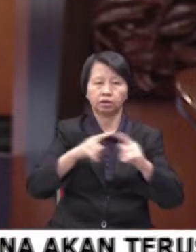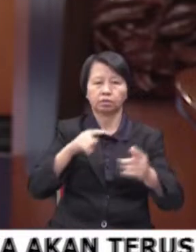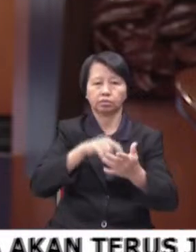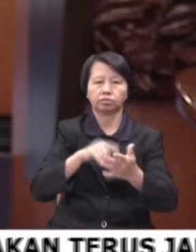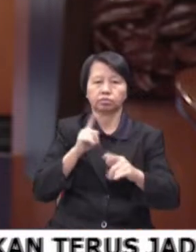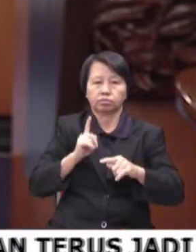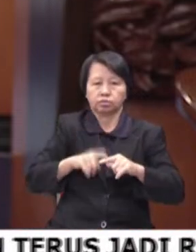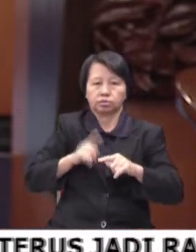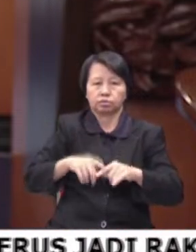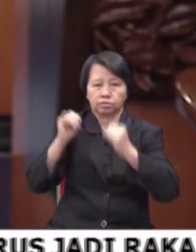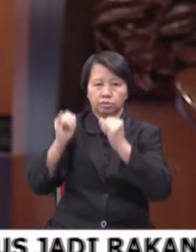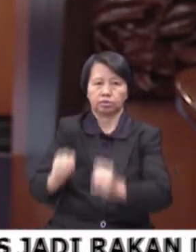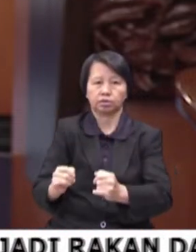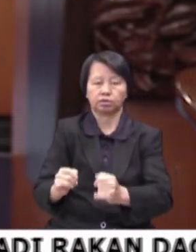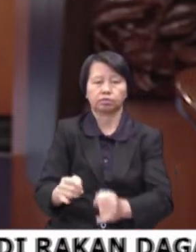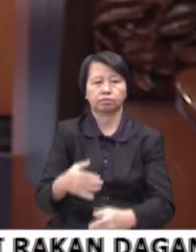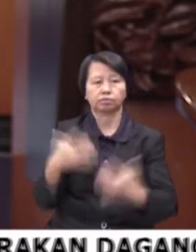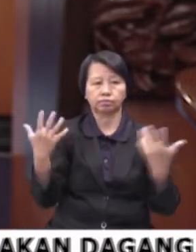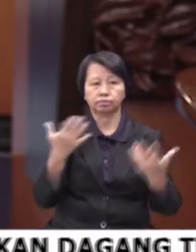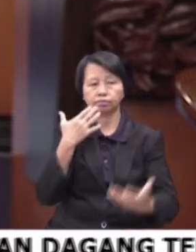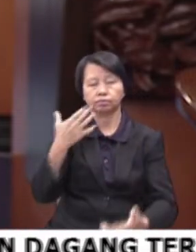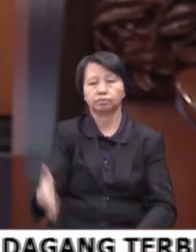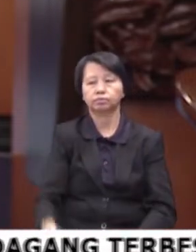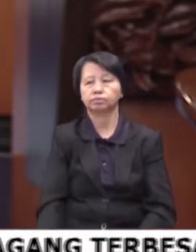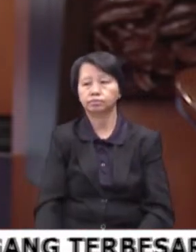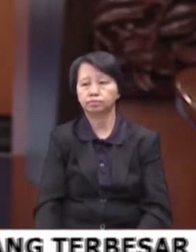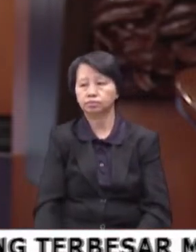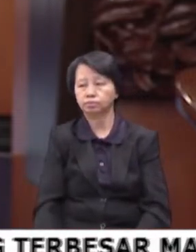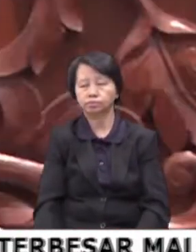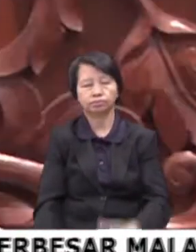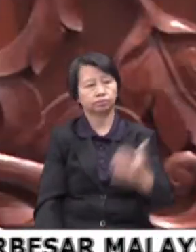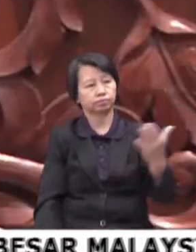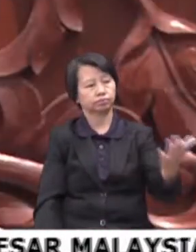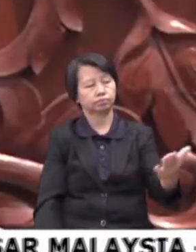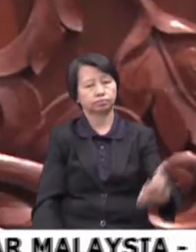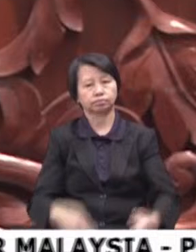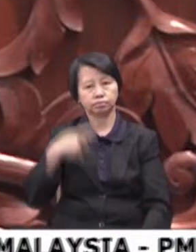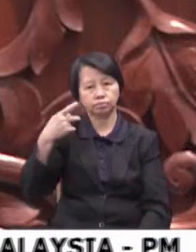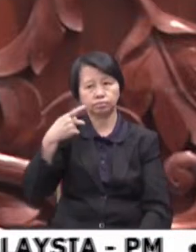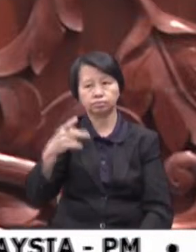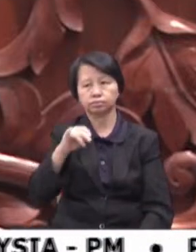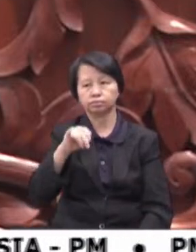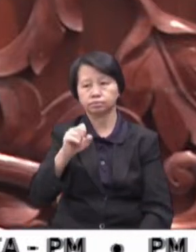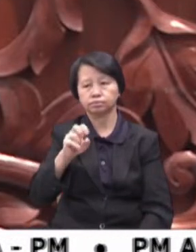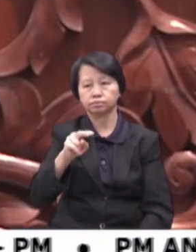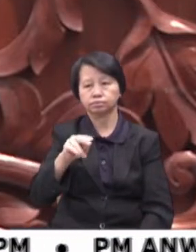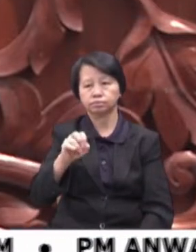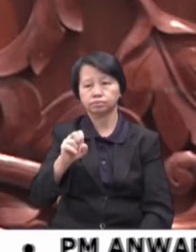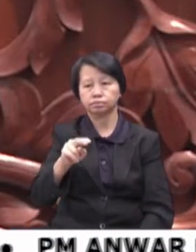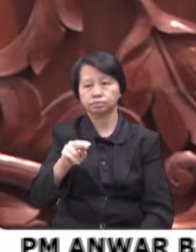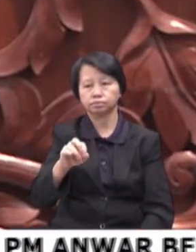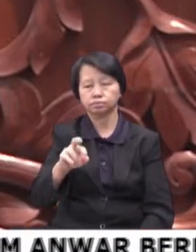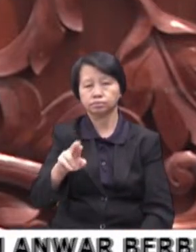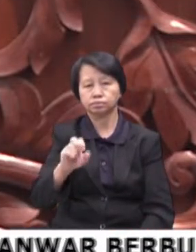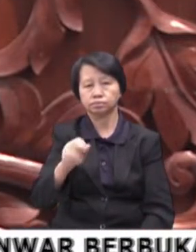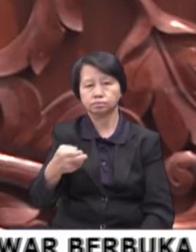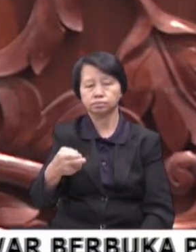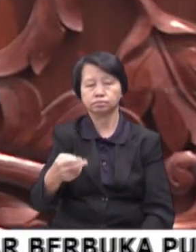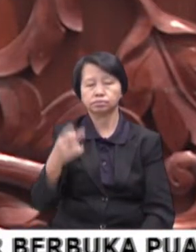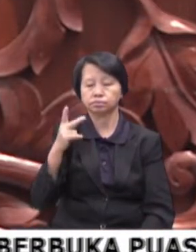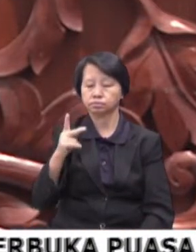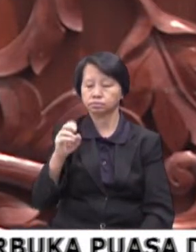bergantung kepada individu sekian terima kasih saya jemput pohon isnarisan munirah majelis kota